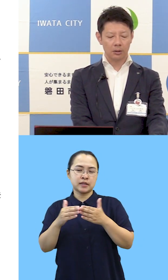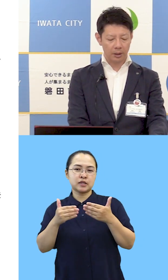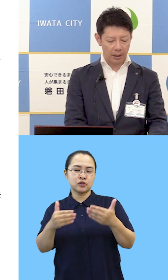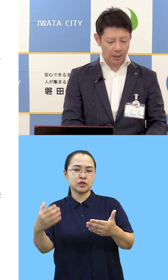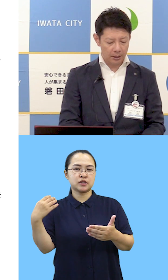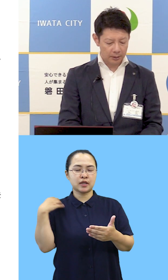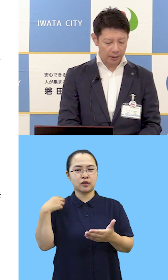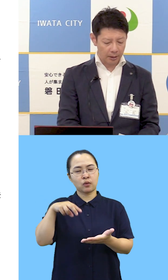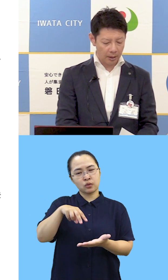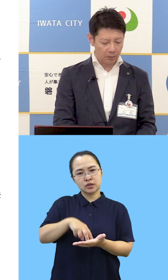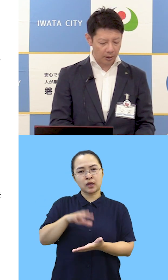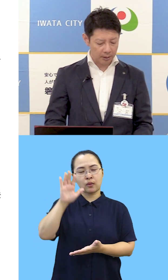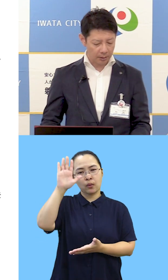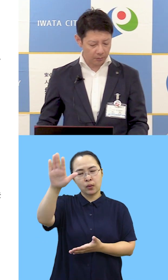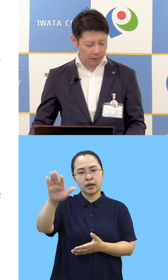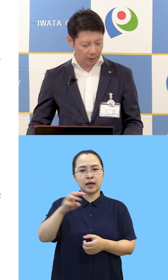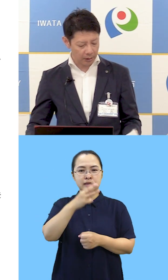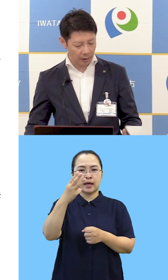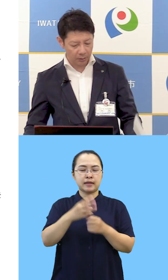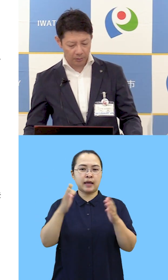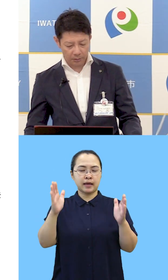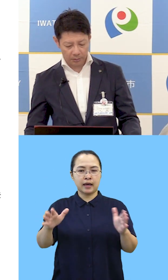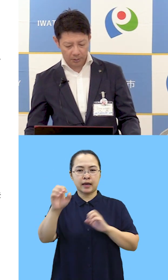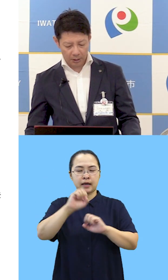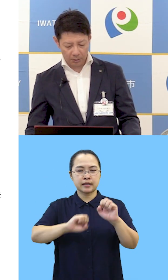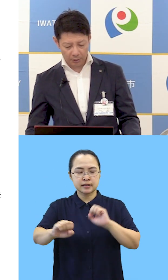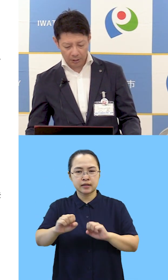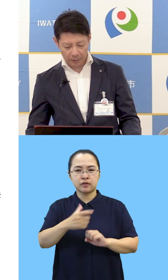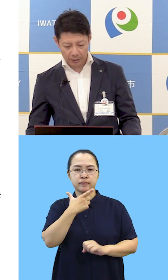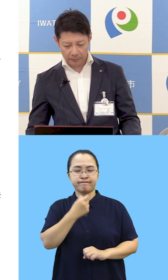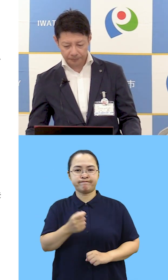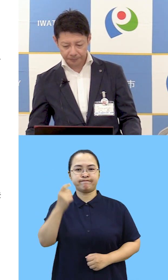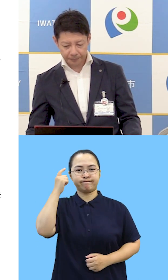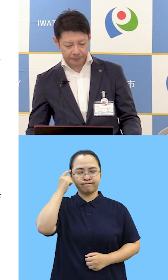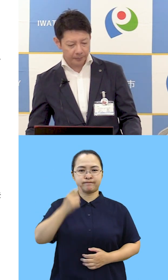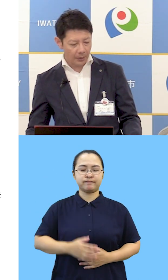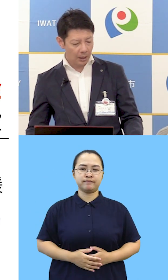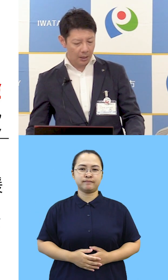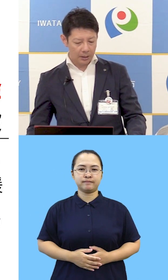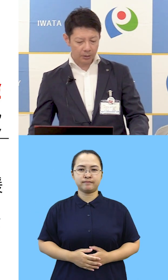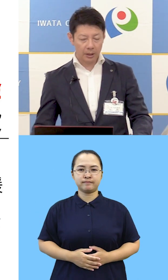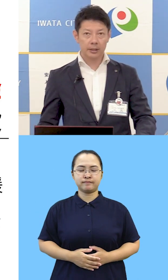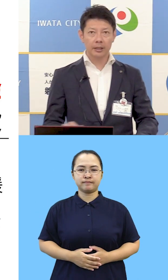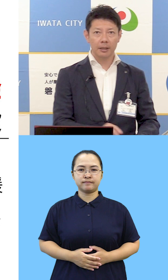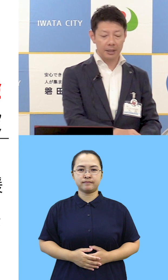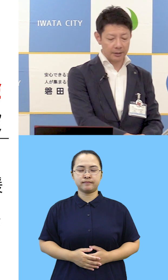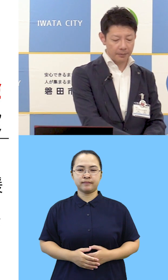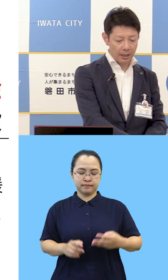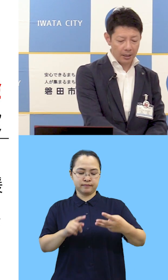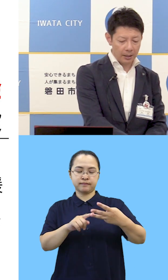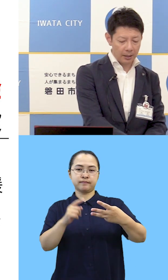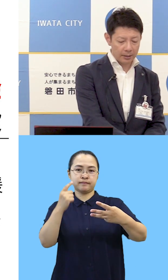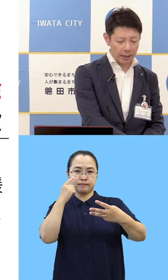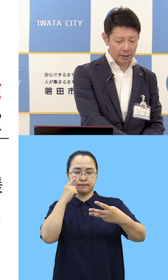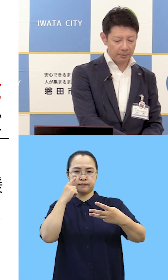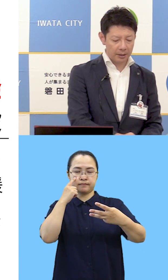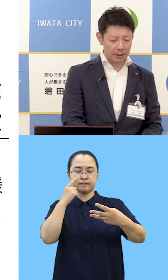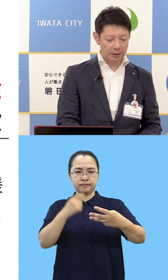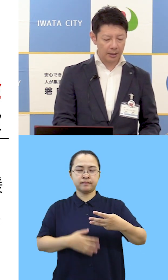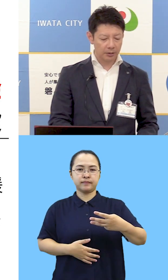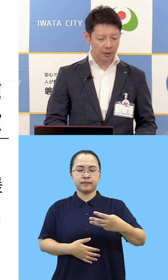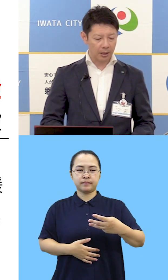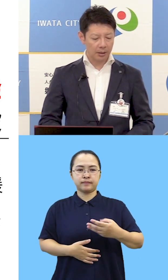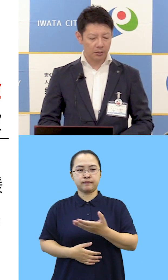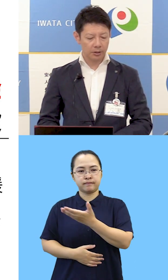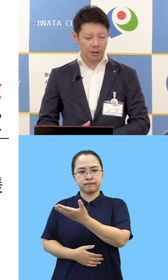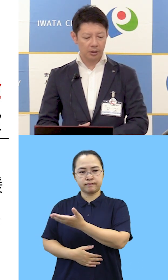当としてこれから3年間ご活躍をいただきたいというふうに思います。それから3点目です。3点目は